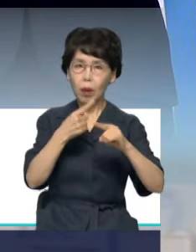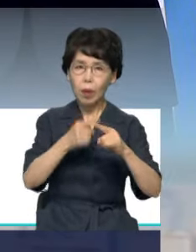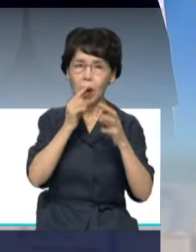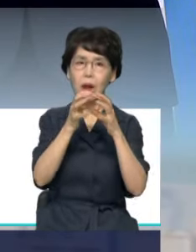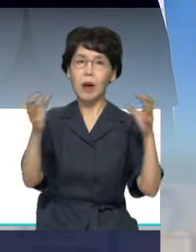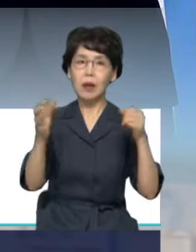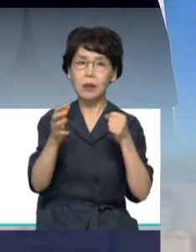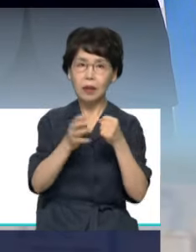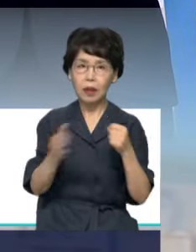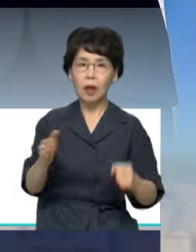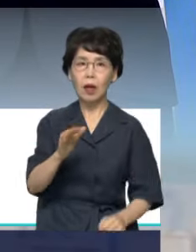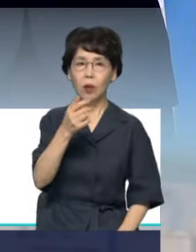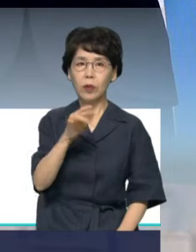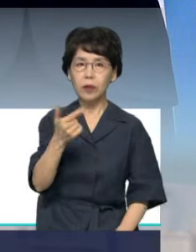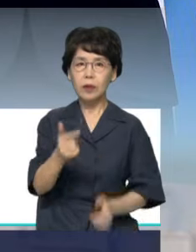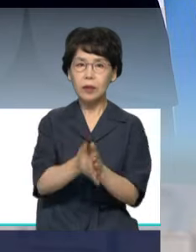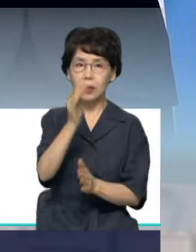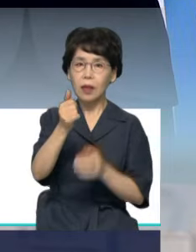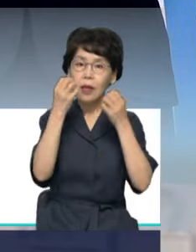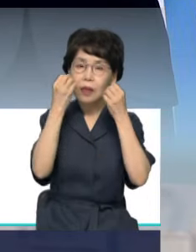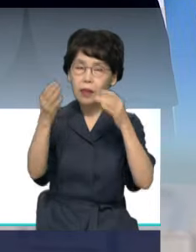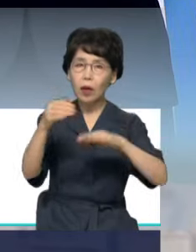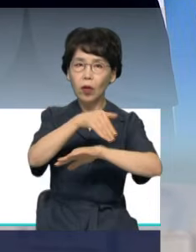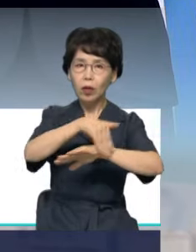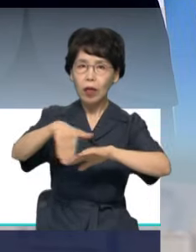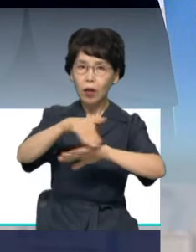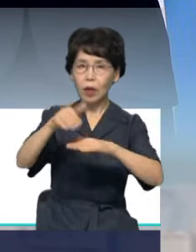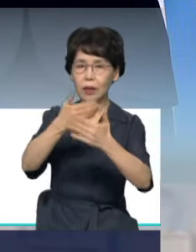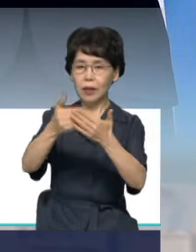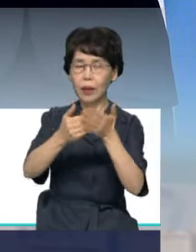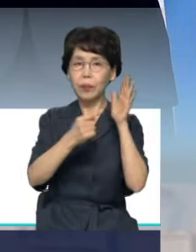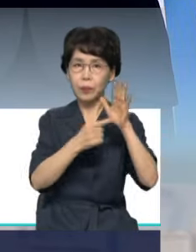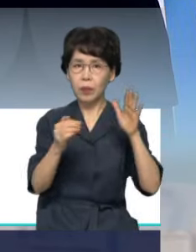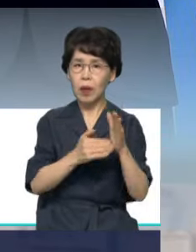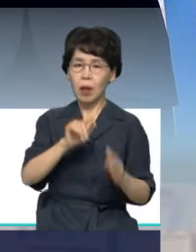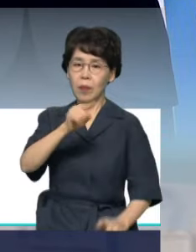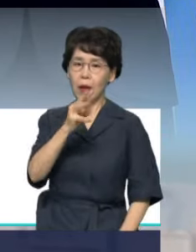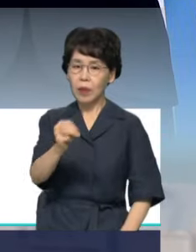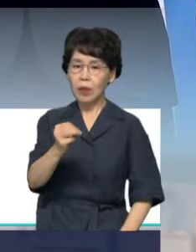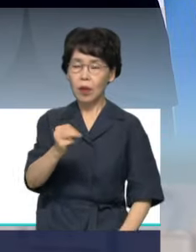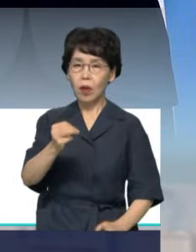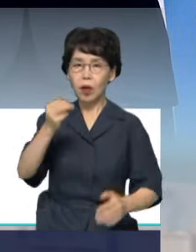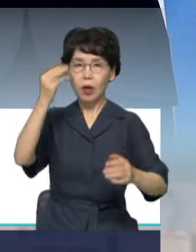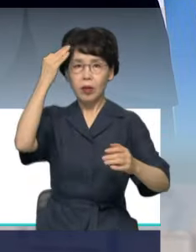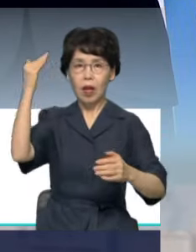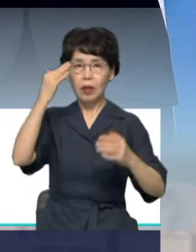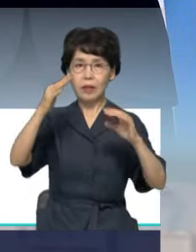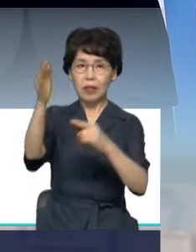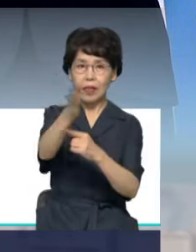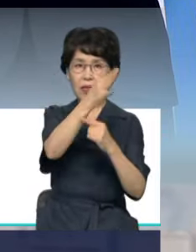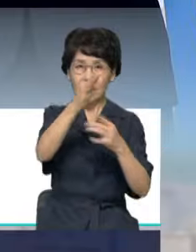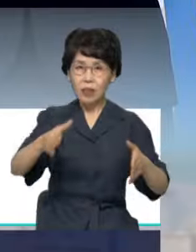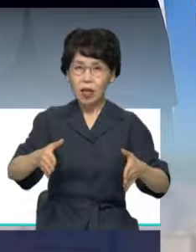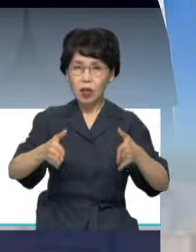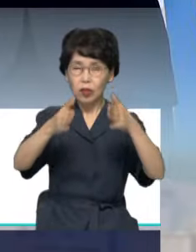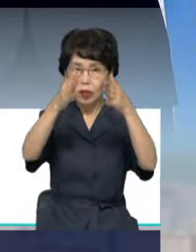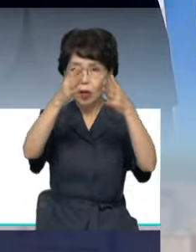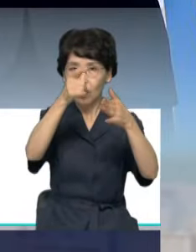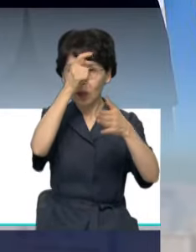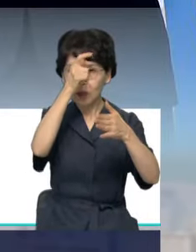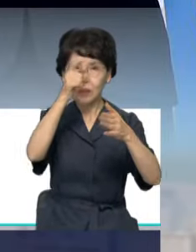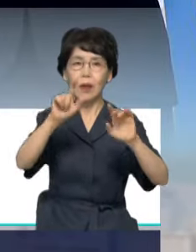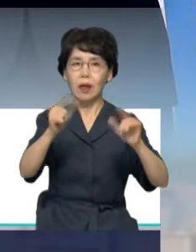새로운 조감도를 공개했습니다. 100m 태극기에 국한되지 않고 전 국민의 의견을 듣겠다고 말했습니다. 이현정